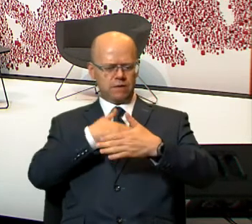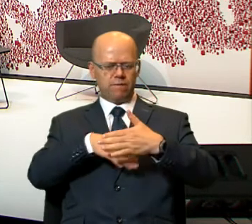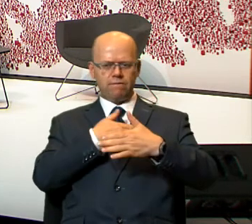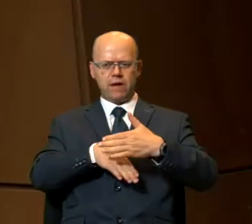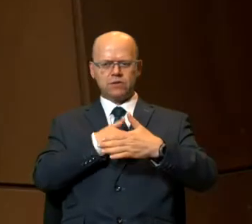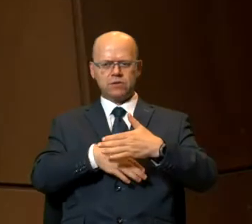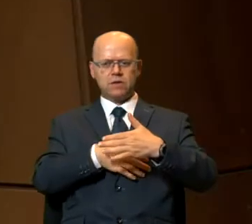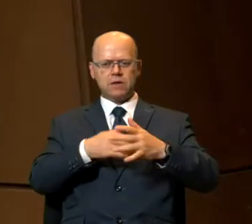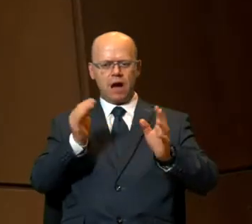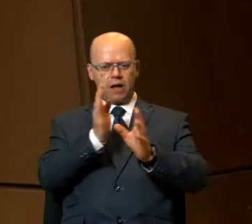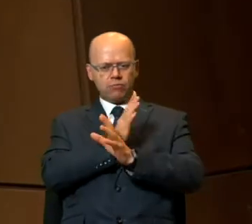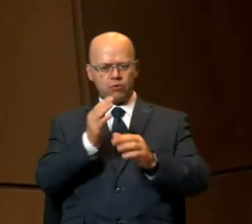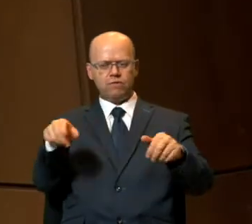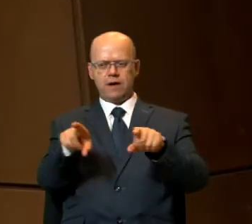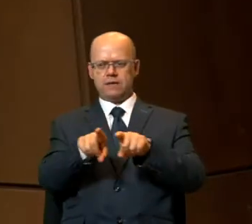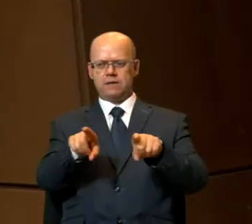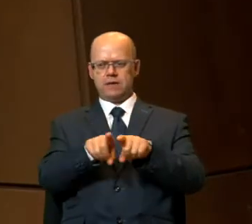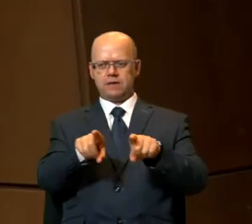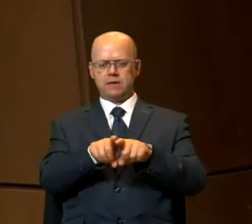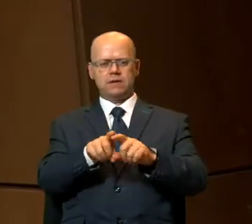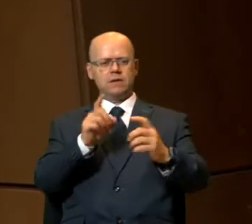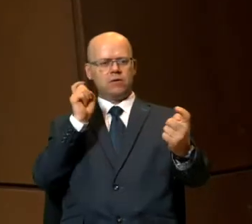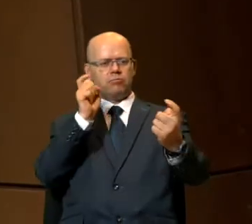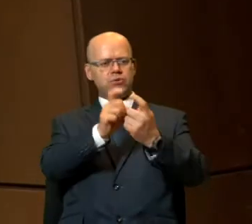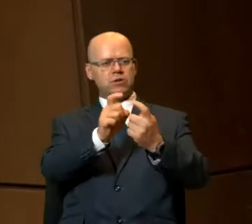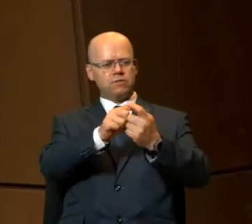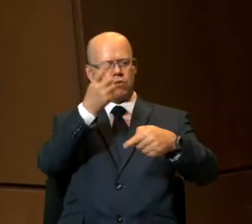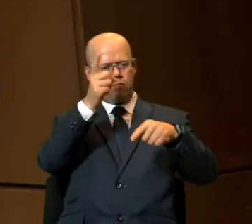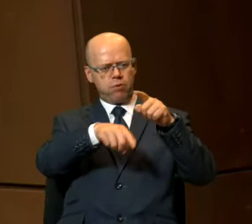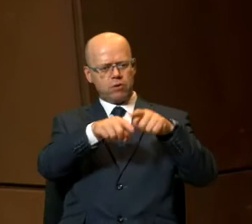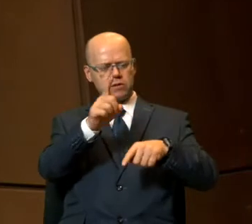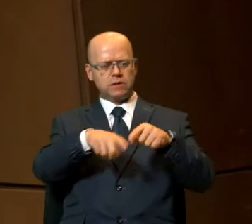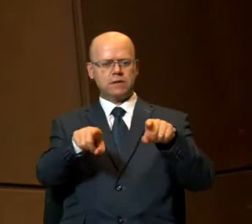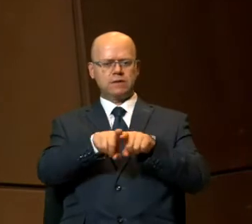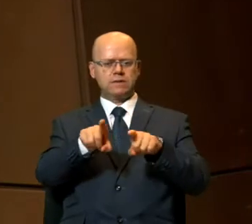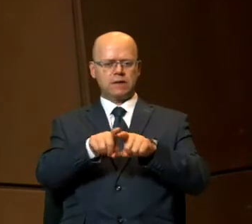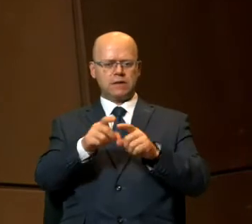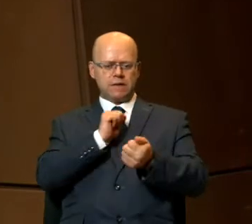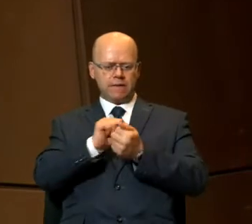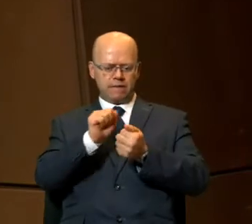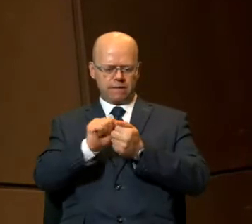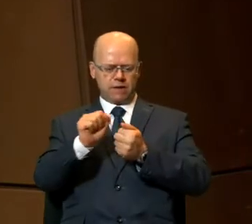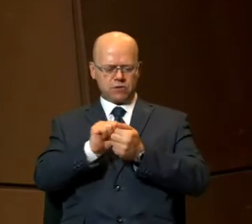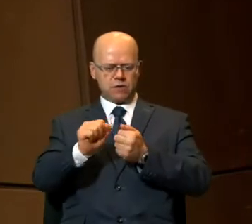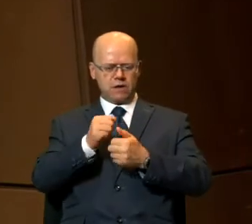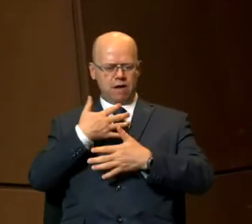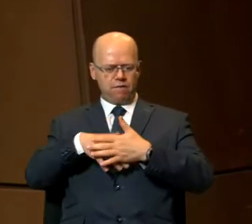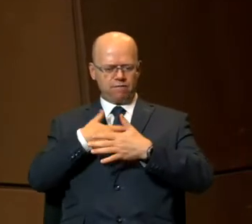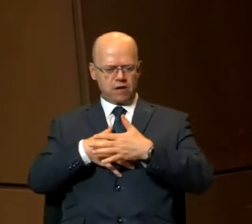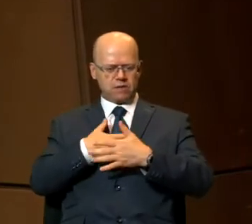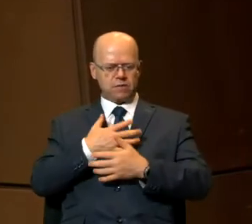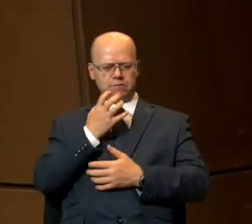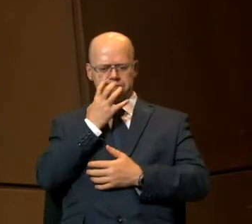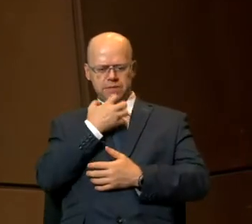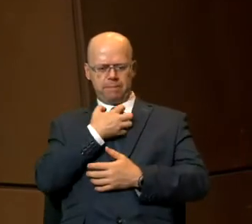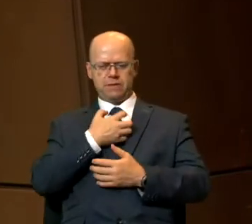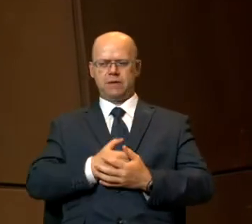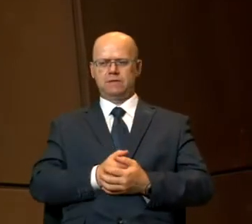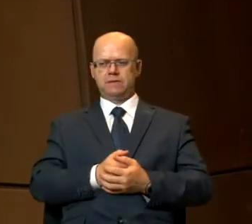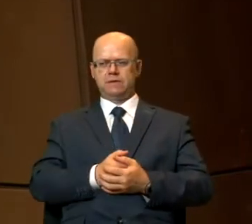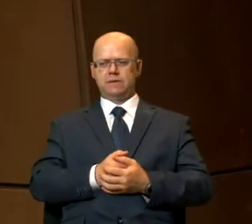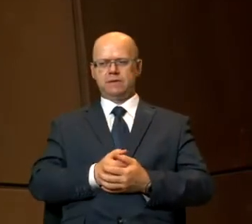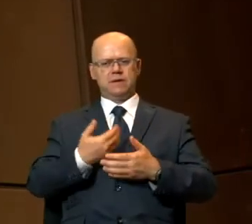naszej atmosfery, naszych przeciwników politycznych, a także wypala nas samych w formie depresji. A zatem nie chcę się zagłębiać